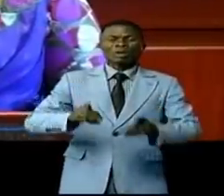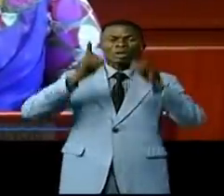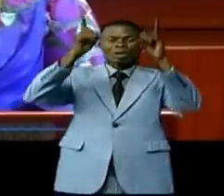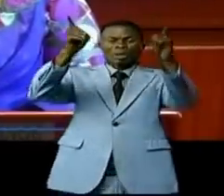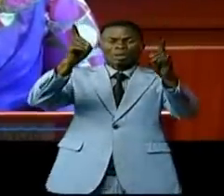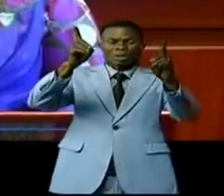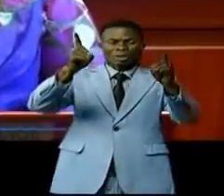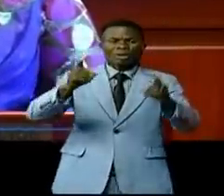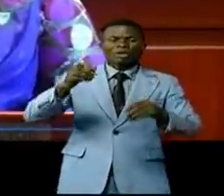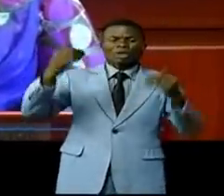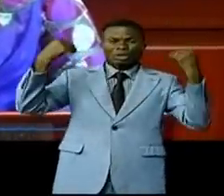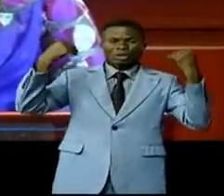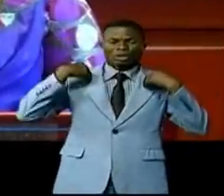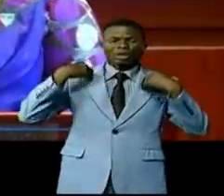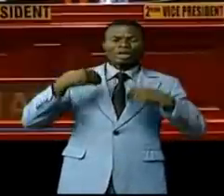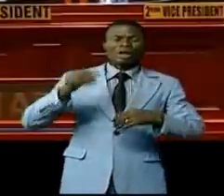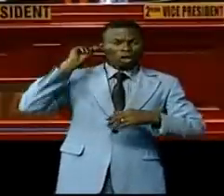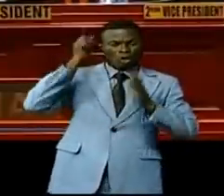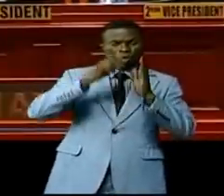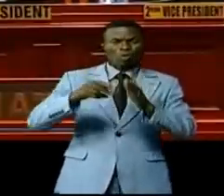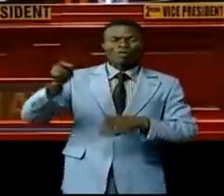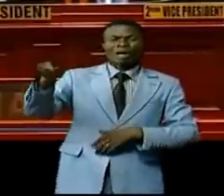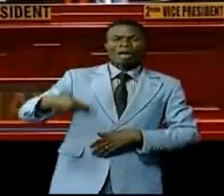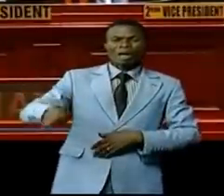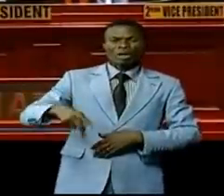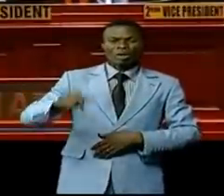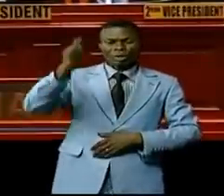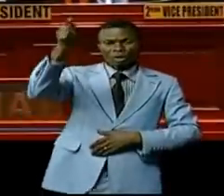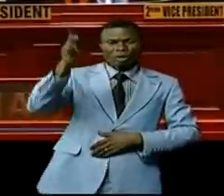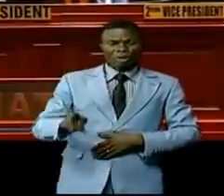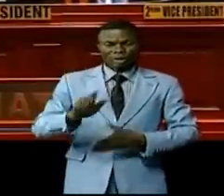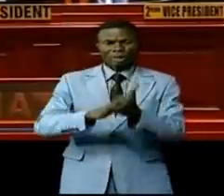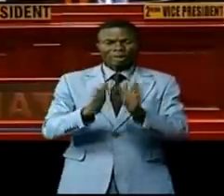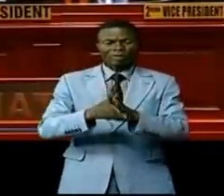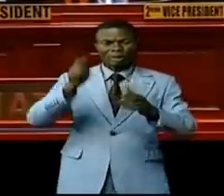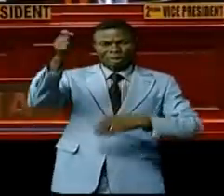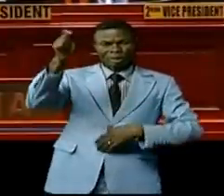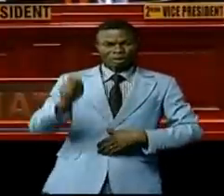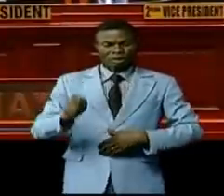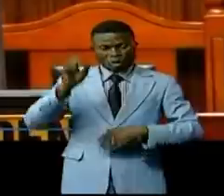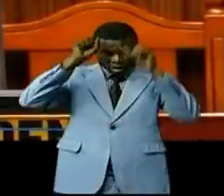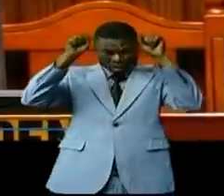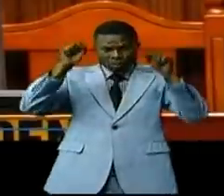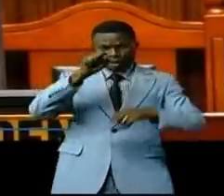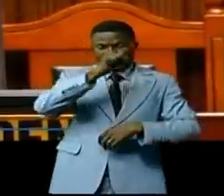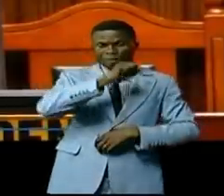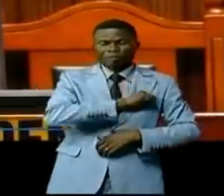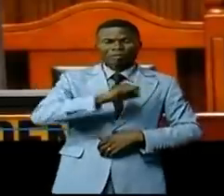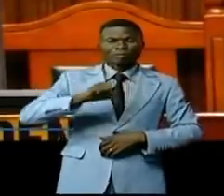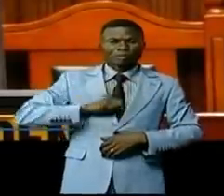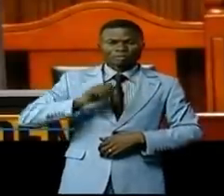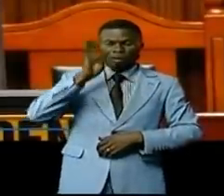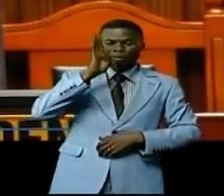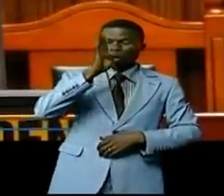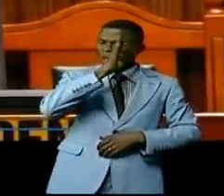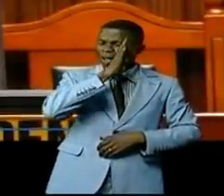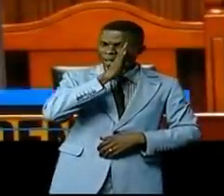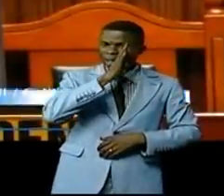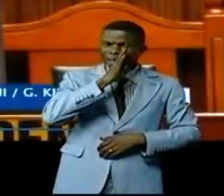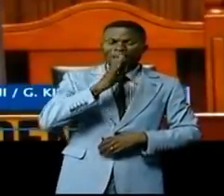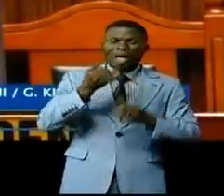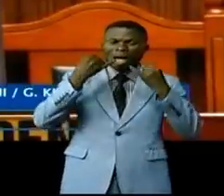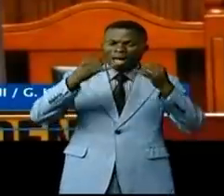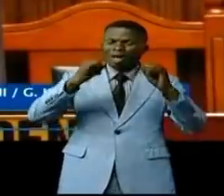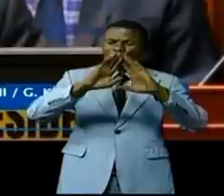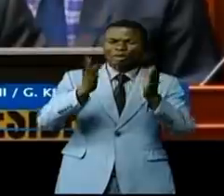d'état de siège en Ituri et au Nord Kivu. Sur ce chapitre, le président du Sénat, Modeste Baati Lukwebo, a informé